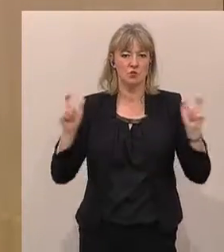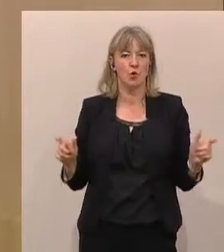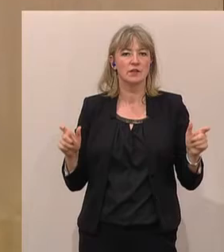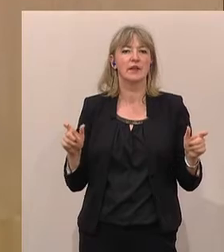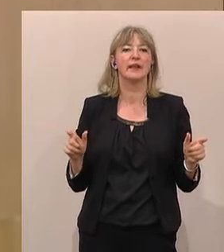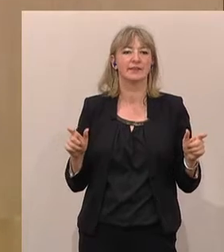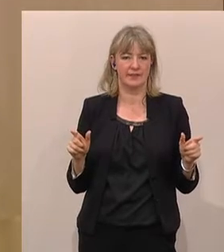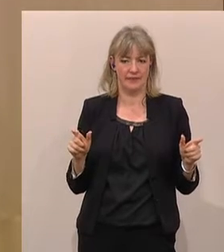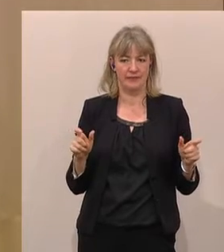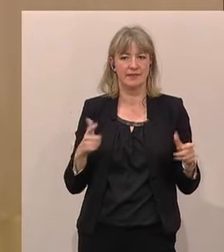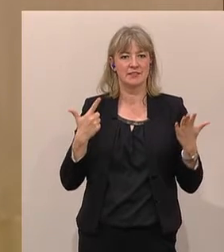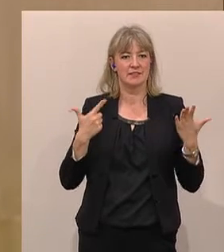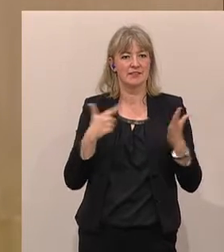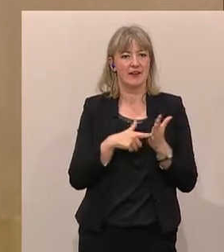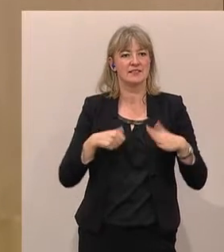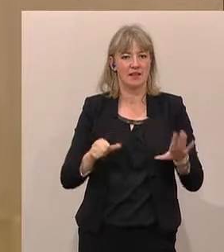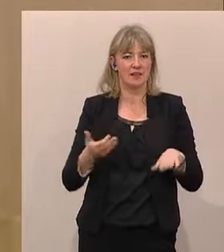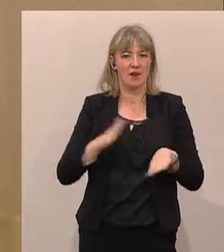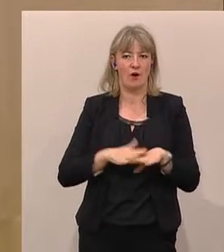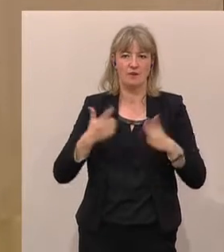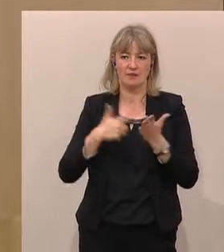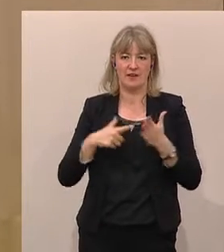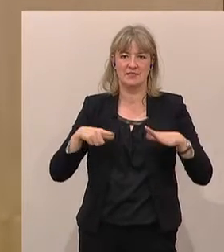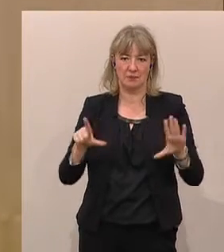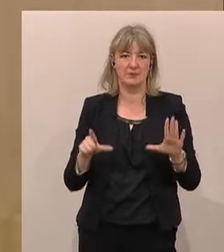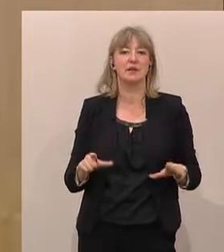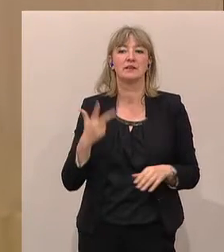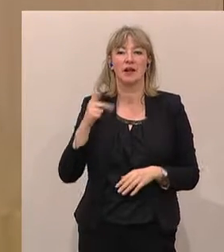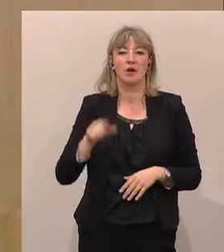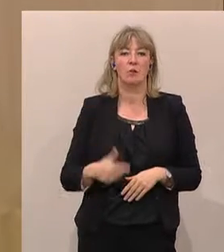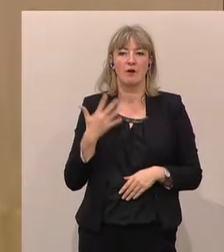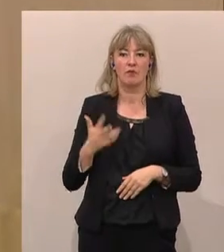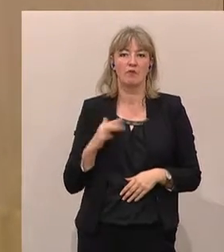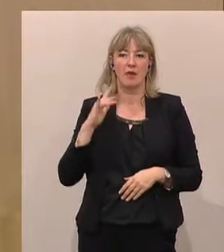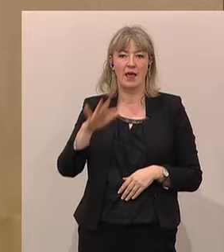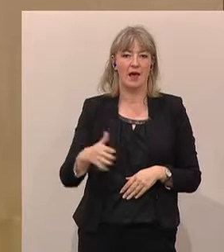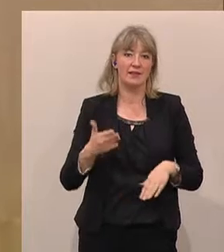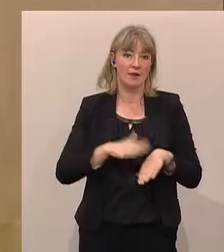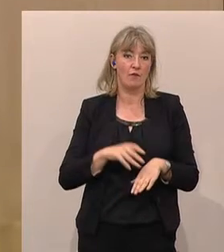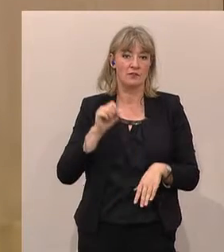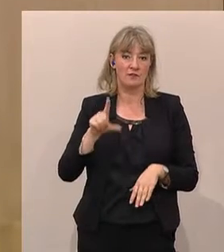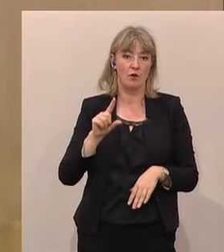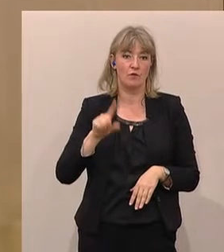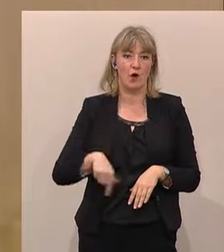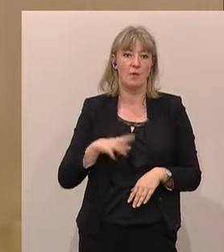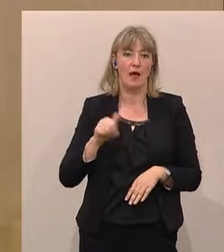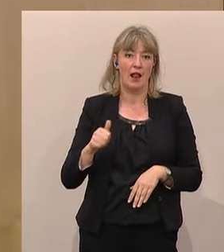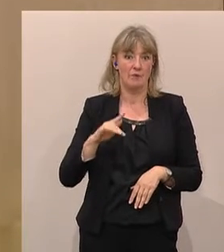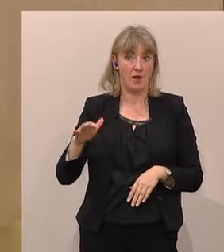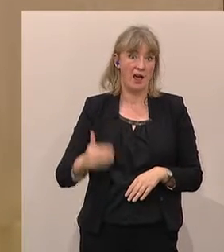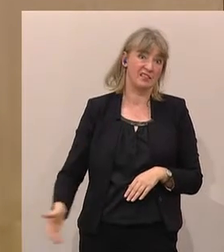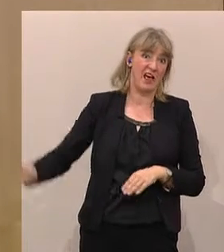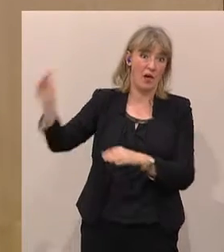sich von 2016 auf 2017 um 3,5 Milliarden auf 12,11 Milliarden